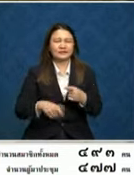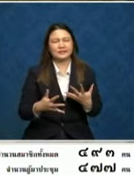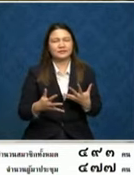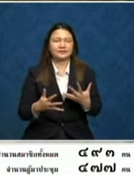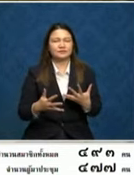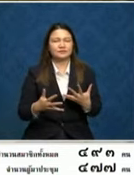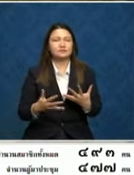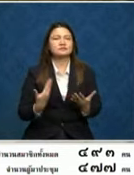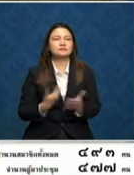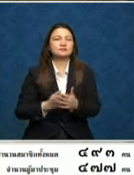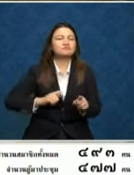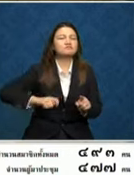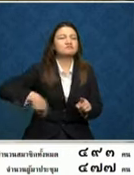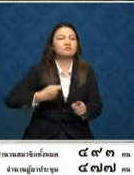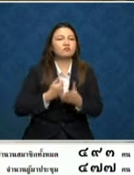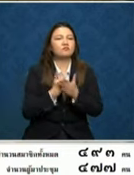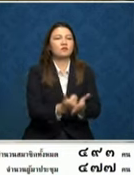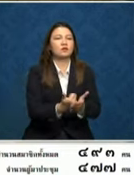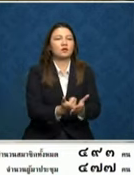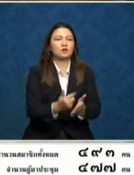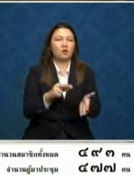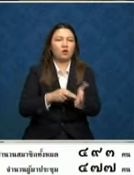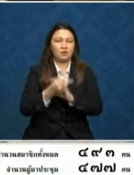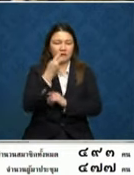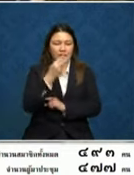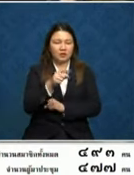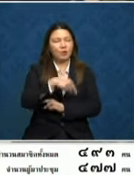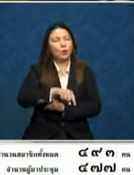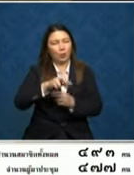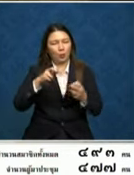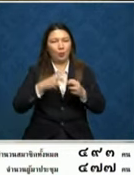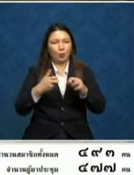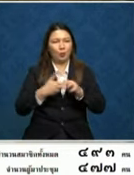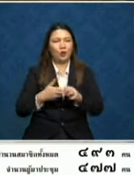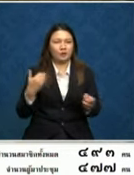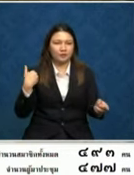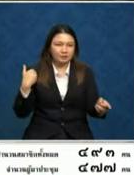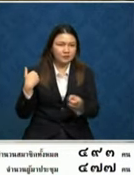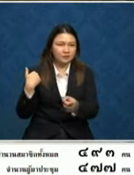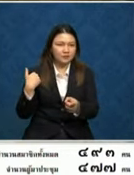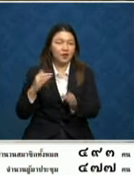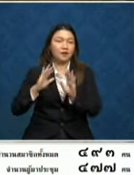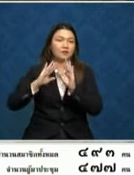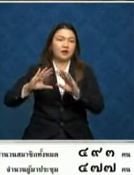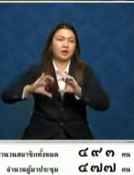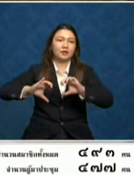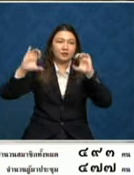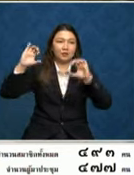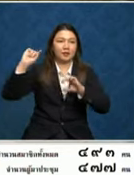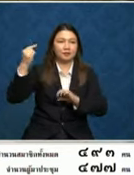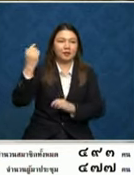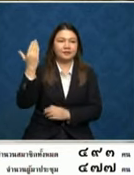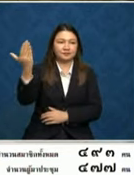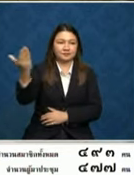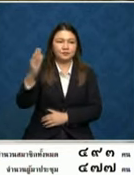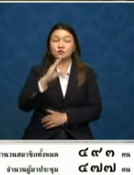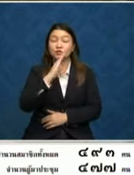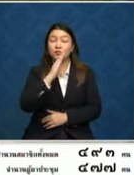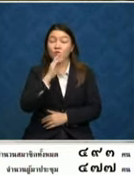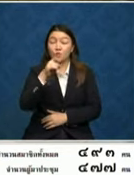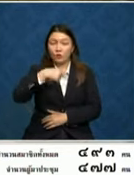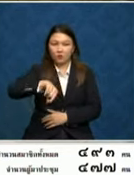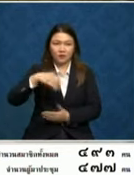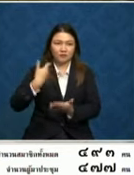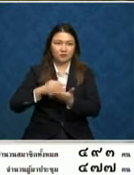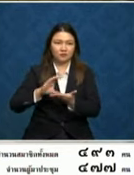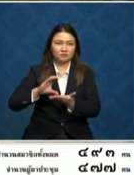ออกนี่คือปัญหาท่านประธานที่เคารพครับอยากฝากไปที่รัฐบาลใหม่ถ้าตั้งงบประมาณ